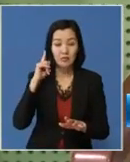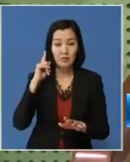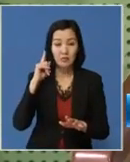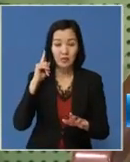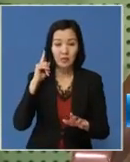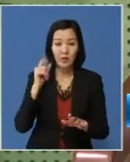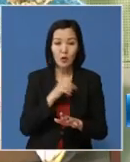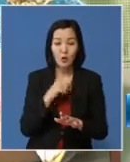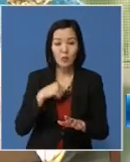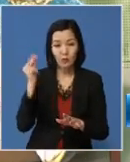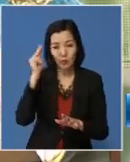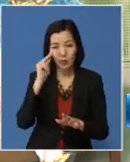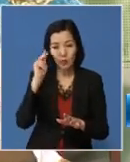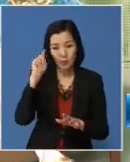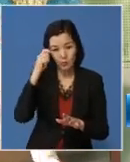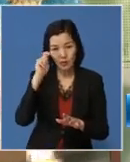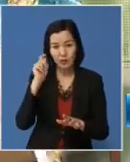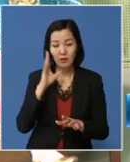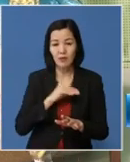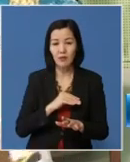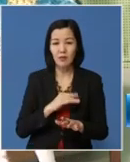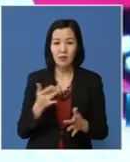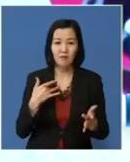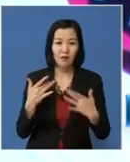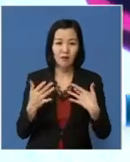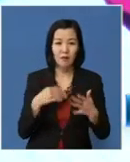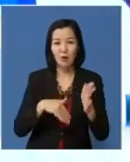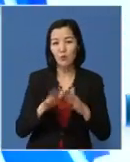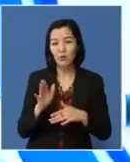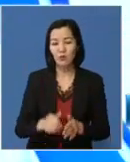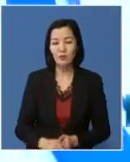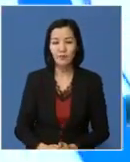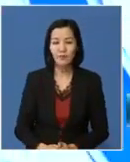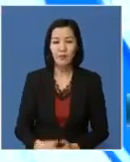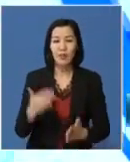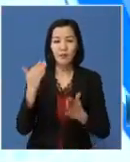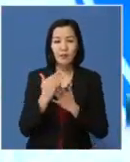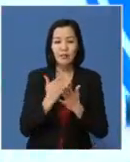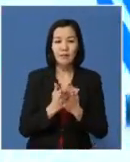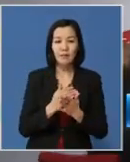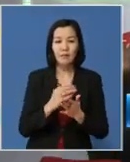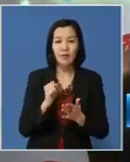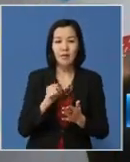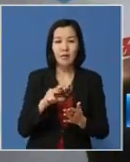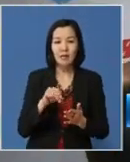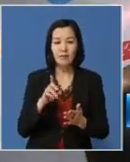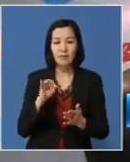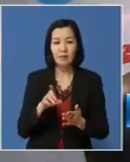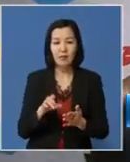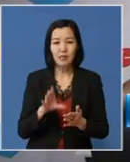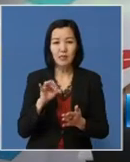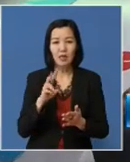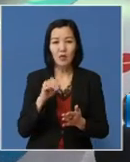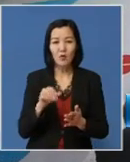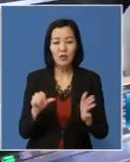алып, соны өзі үйреніп алады. Дайындығы өте жақсы. Ал бағдарламаны Әлібек, Салауат сияқты жетісу жұртына жақсы таныс,